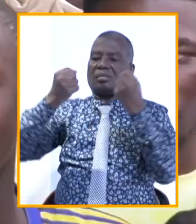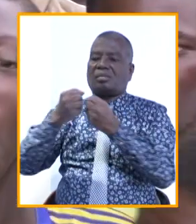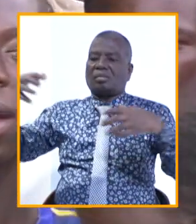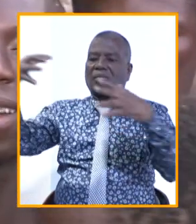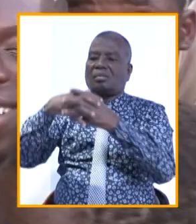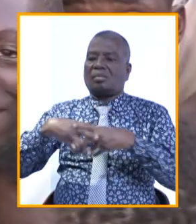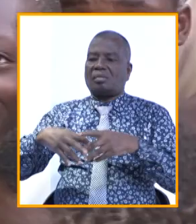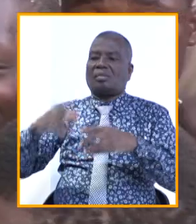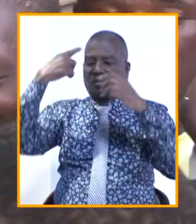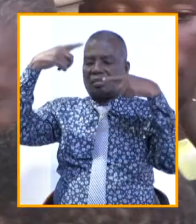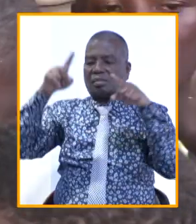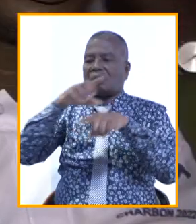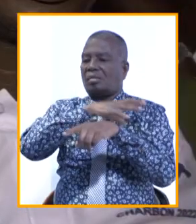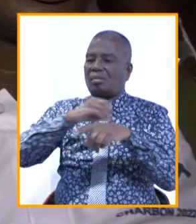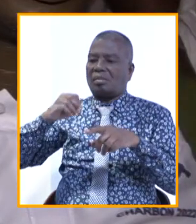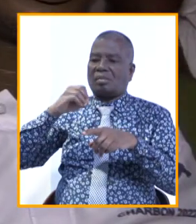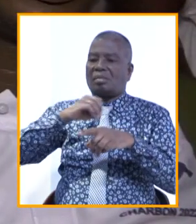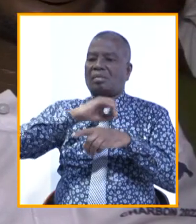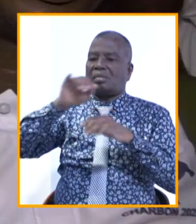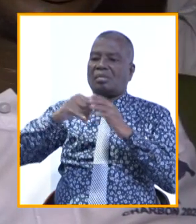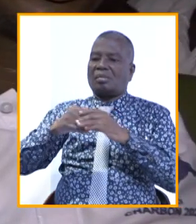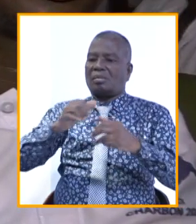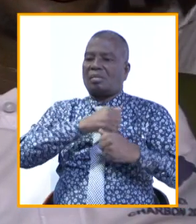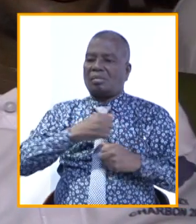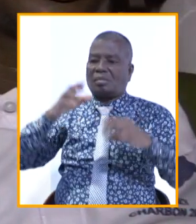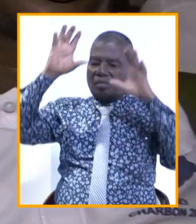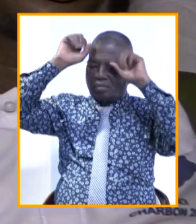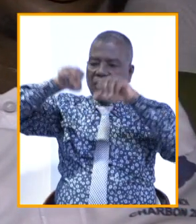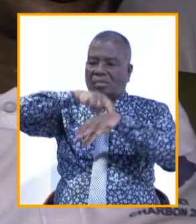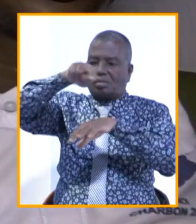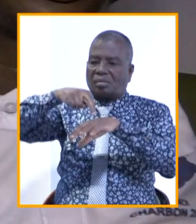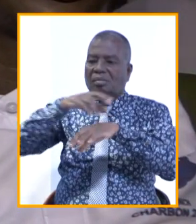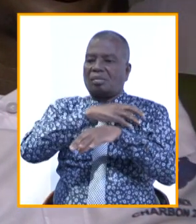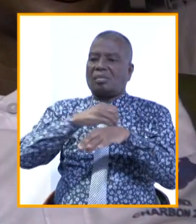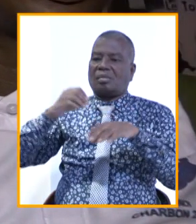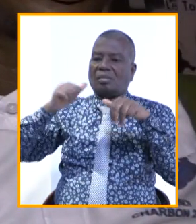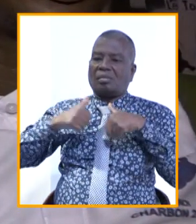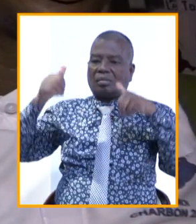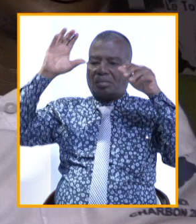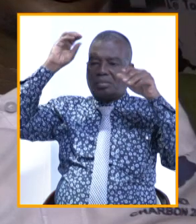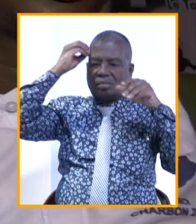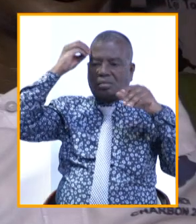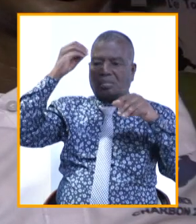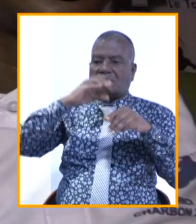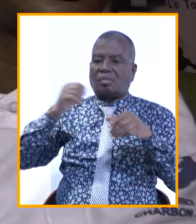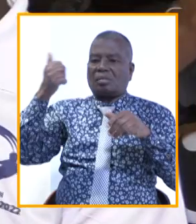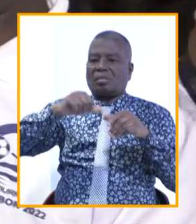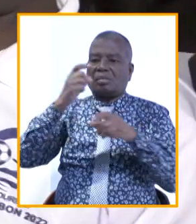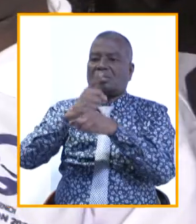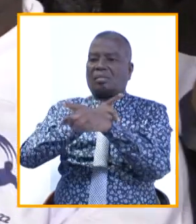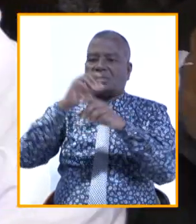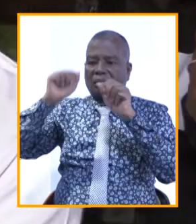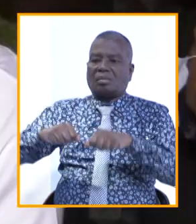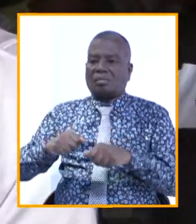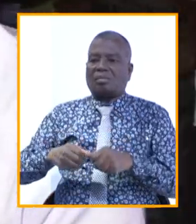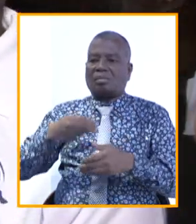de fraternité et de solidarité. Ces valeurs si chères au président de la République, son Excellence M. Alassane Ouattara, valeurs sans lesquelles aucun développement n'est possible. Une